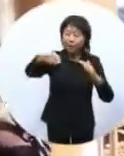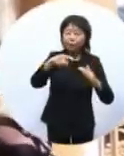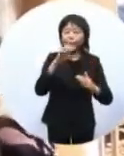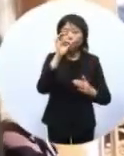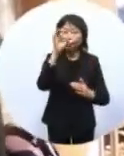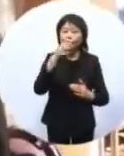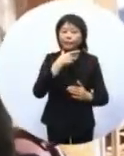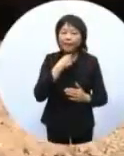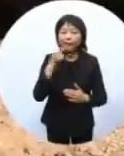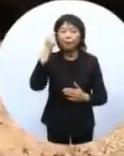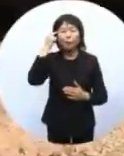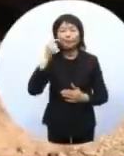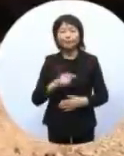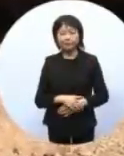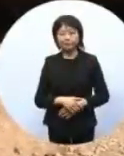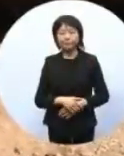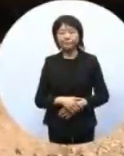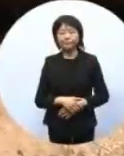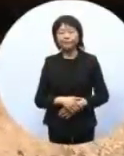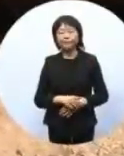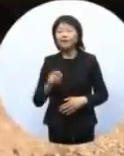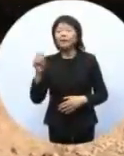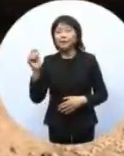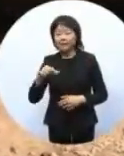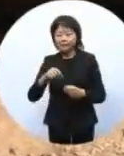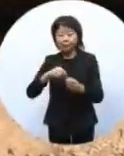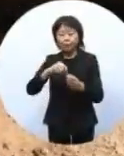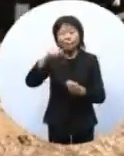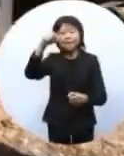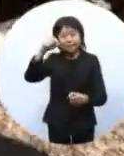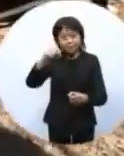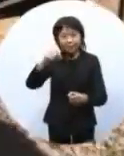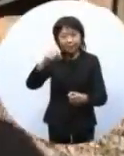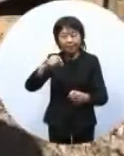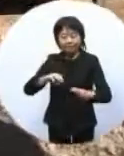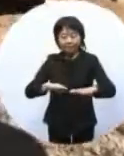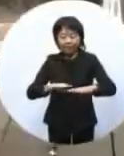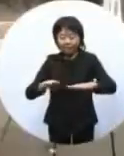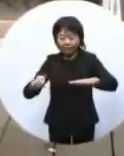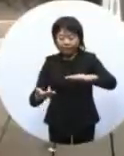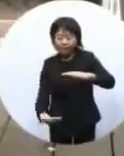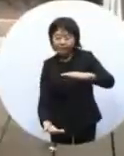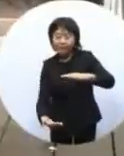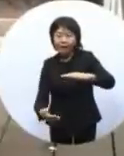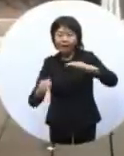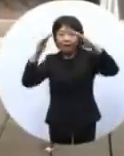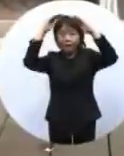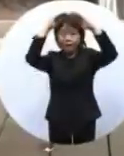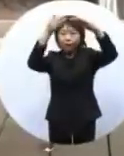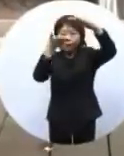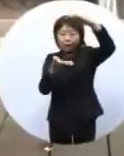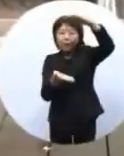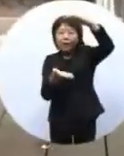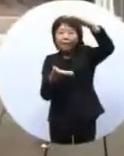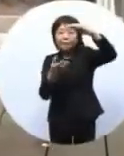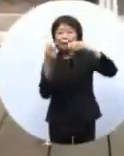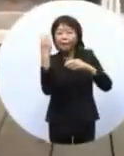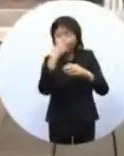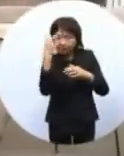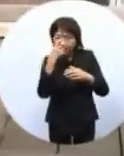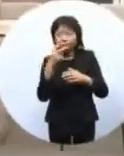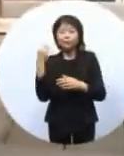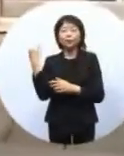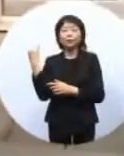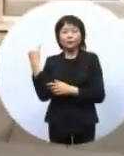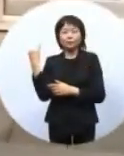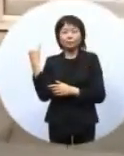ただきます。 早速メジャーを使い、床下や軒下の長さなどを測り、メモを取る須藤さん